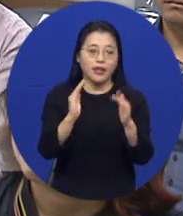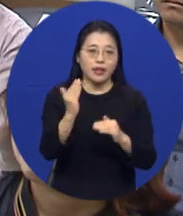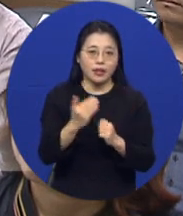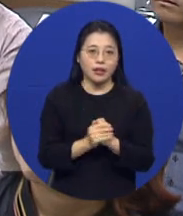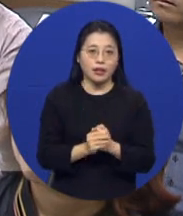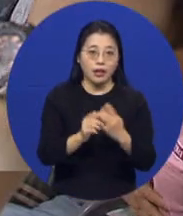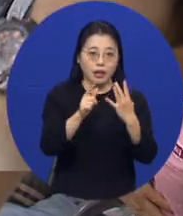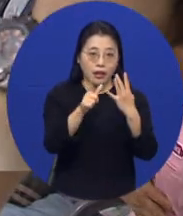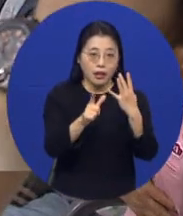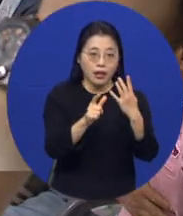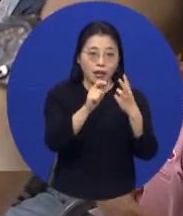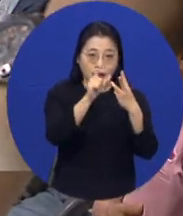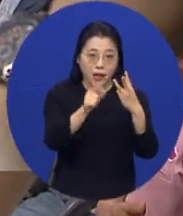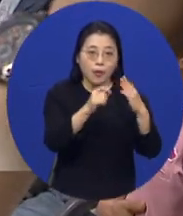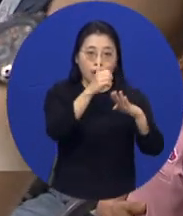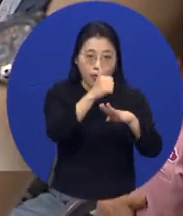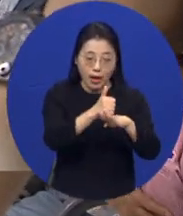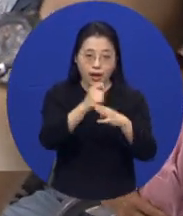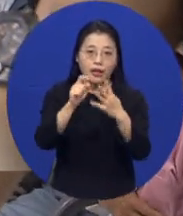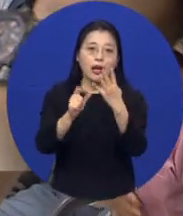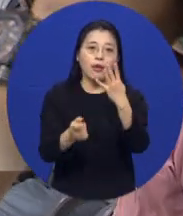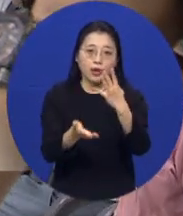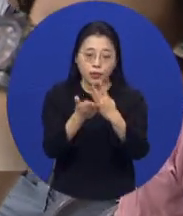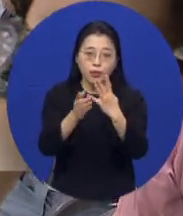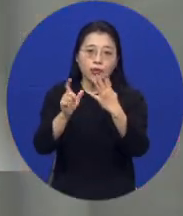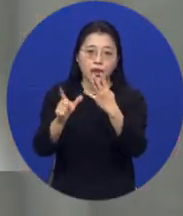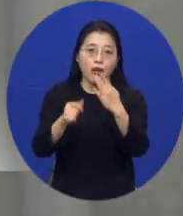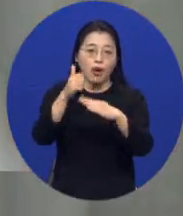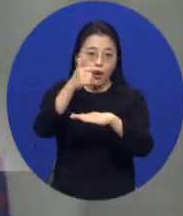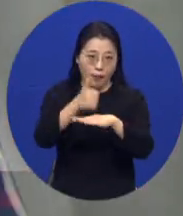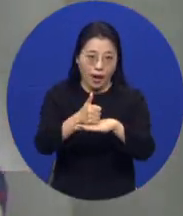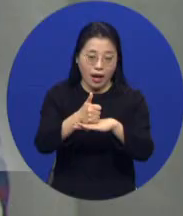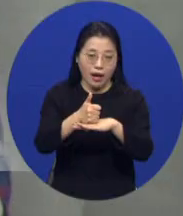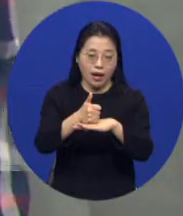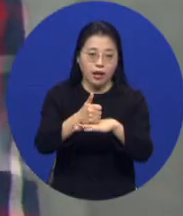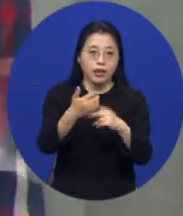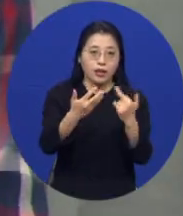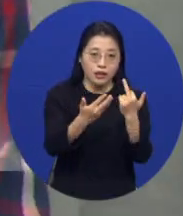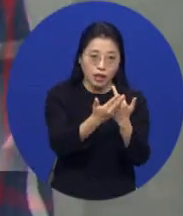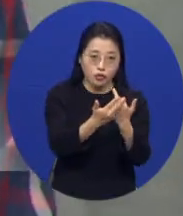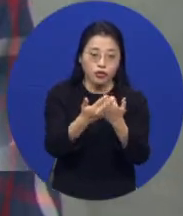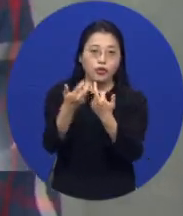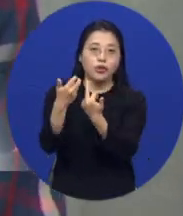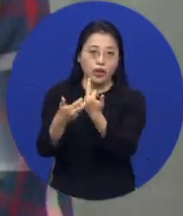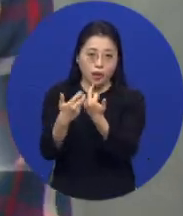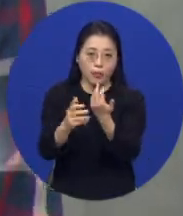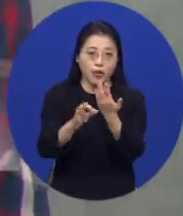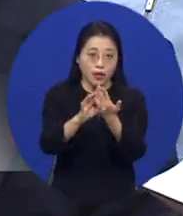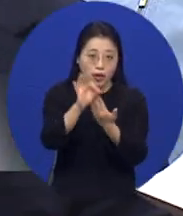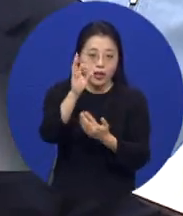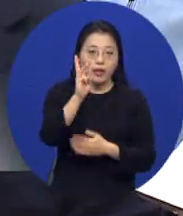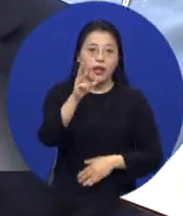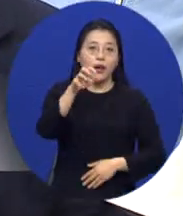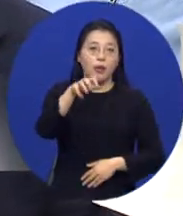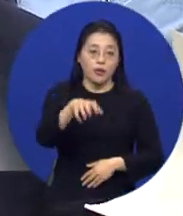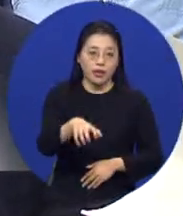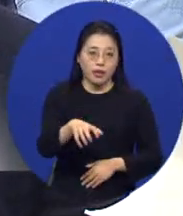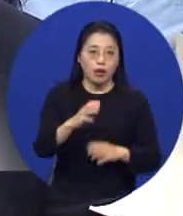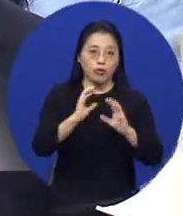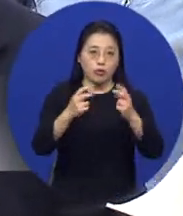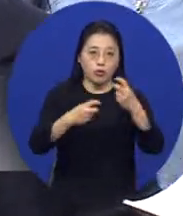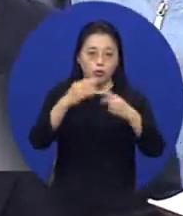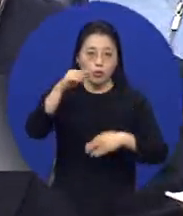말과 다음 달 초 다음 달 말 등 세 차례에 걸쳐 제주시와 서귀포시 동지역 그리고 성산읍 등 3곳에서